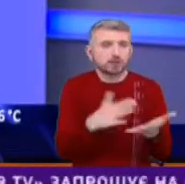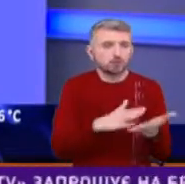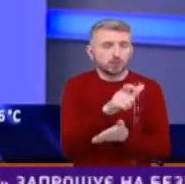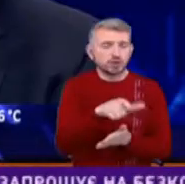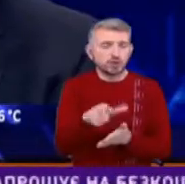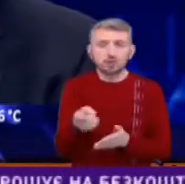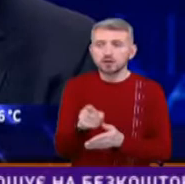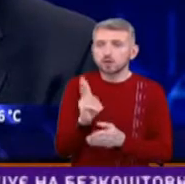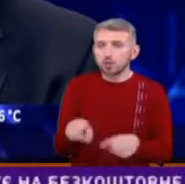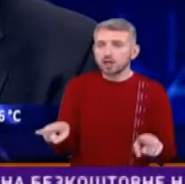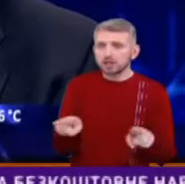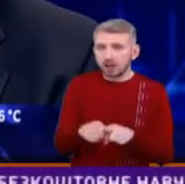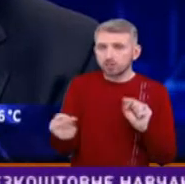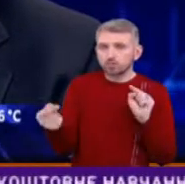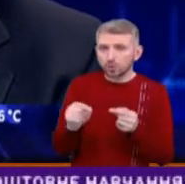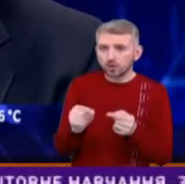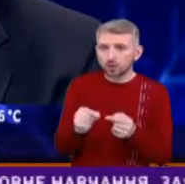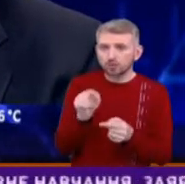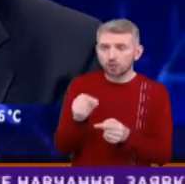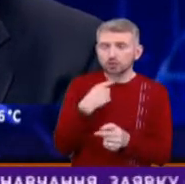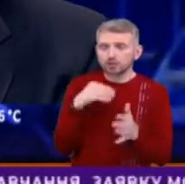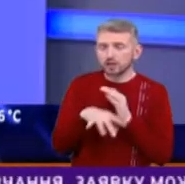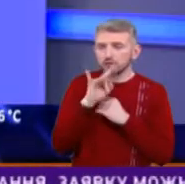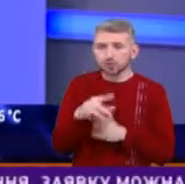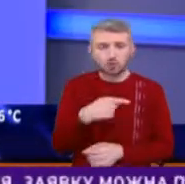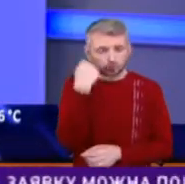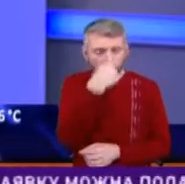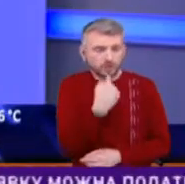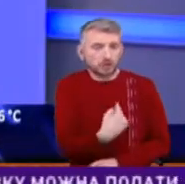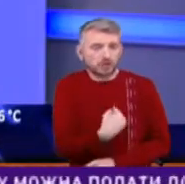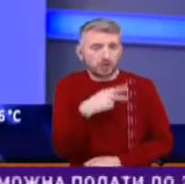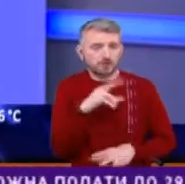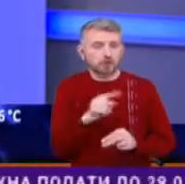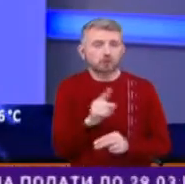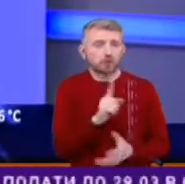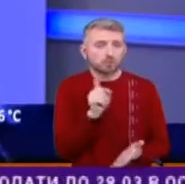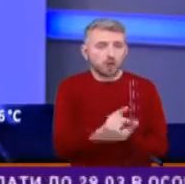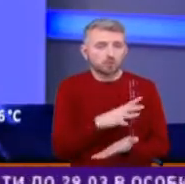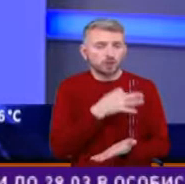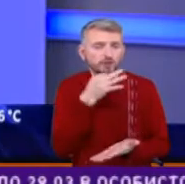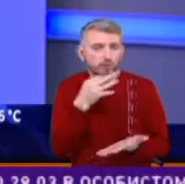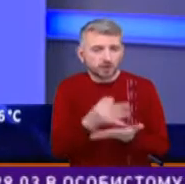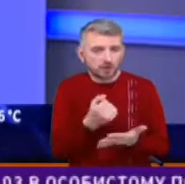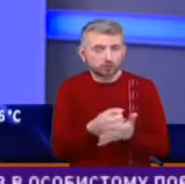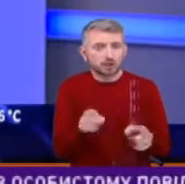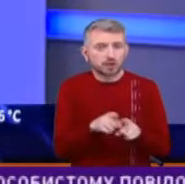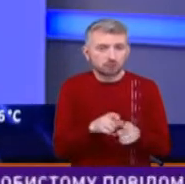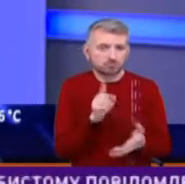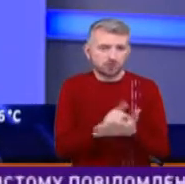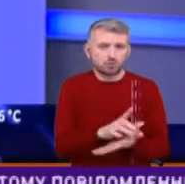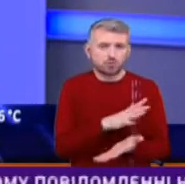політиками. Ті, хто і так проти за нього голосувати я особисто не буде? Я вважаю, що має бути відповідальність, і до таких речей має